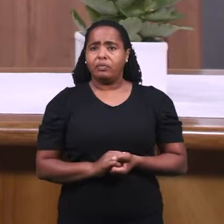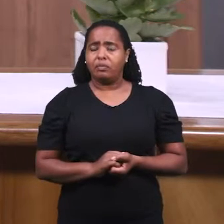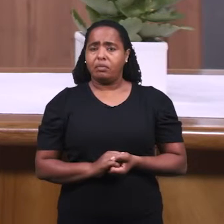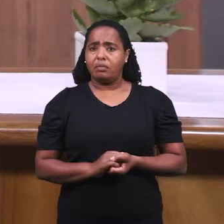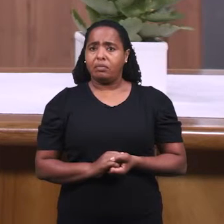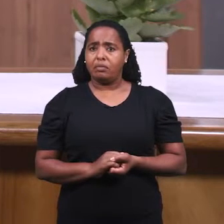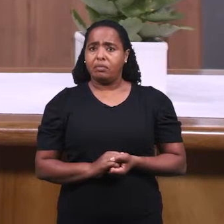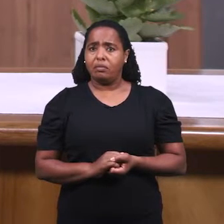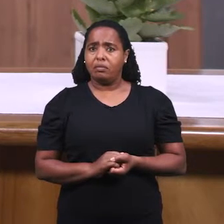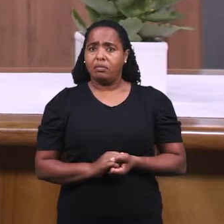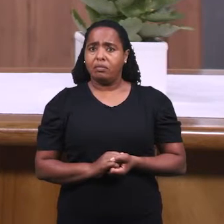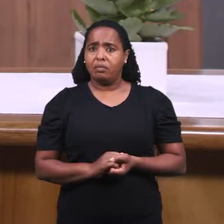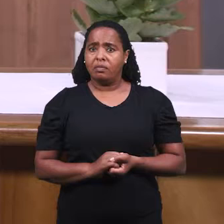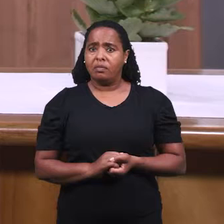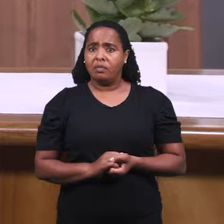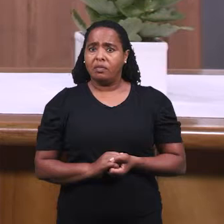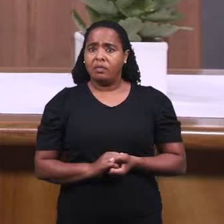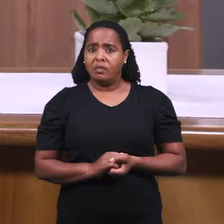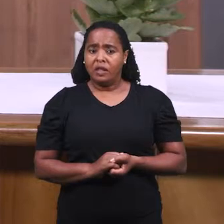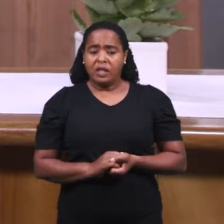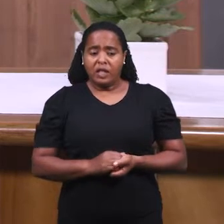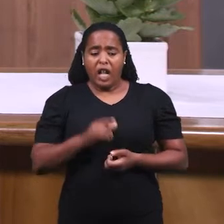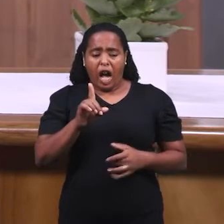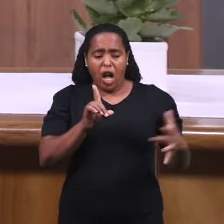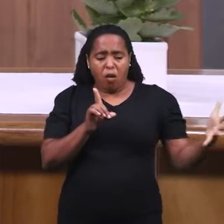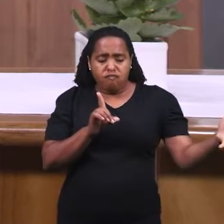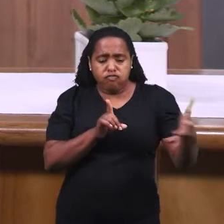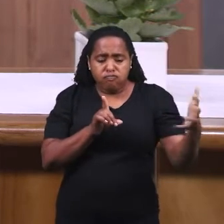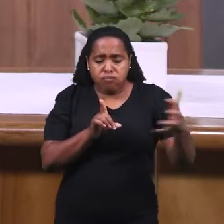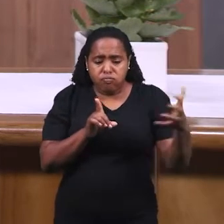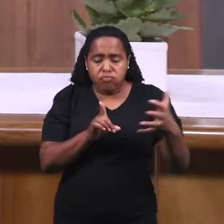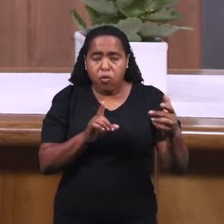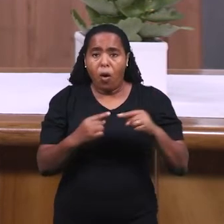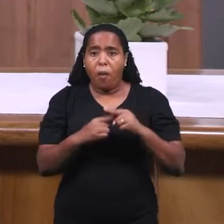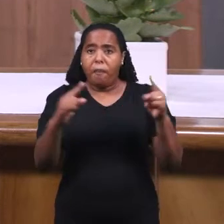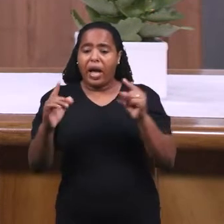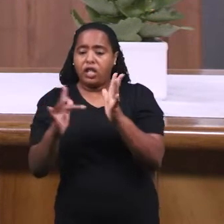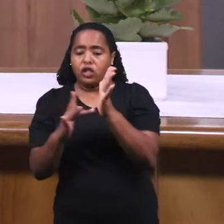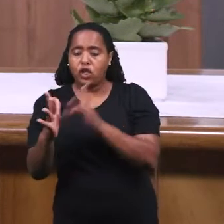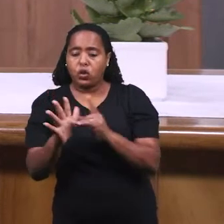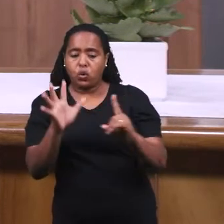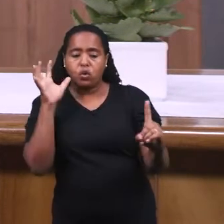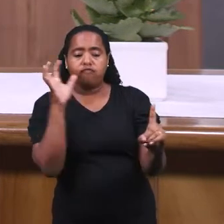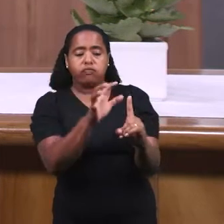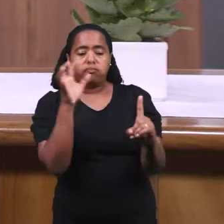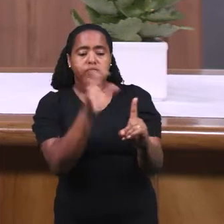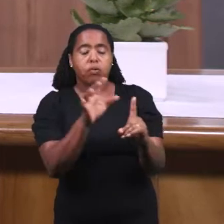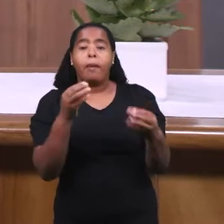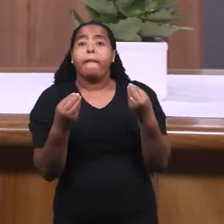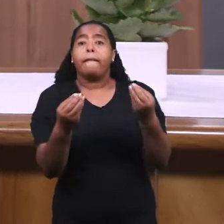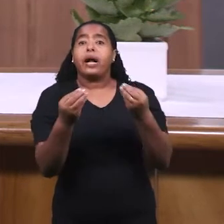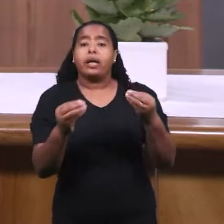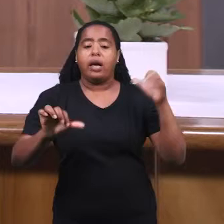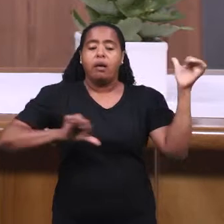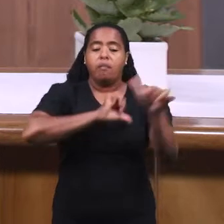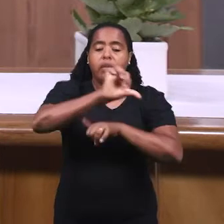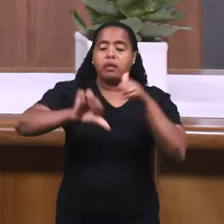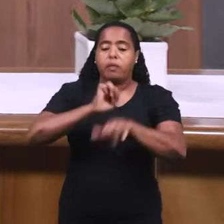мытарей, потому что Иисус действительно друг грешников,